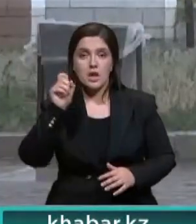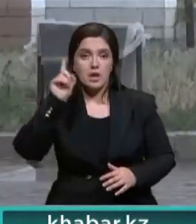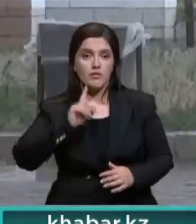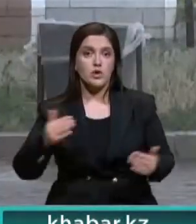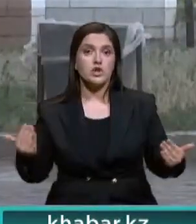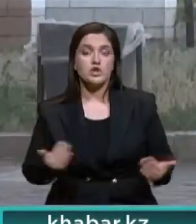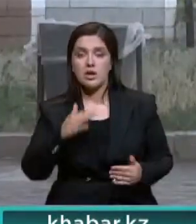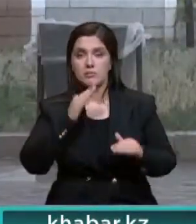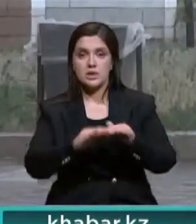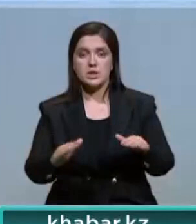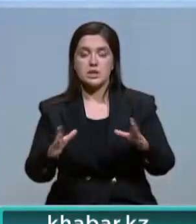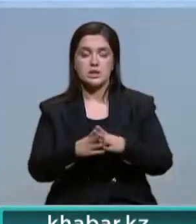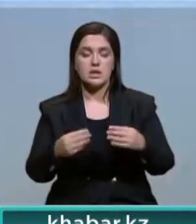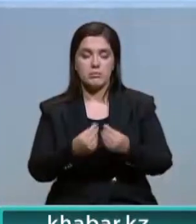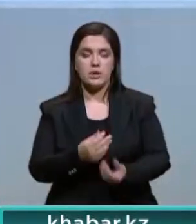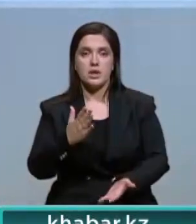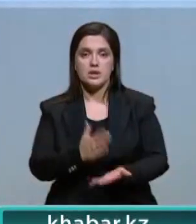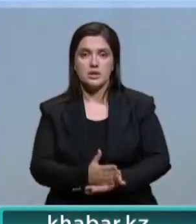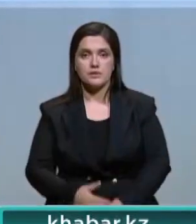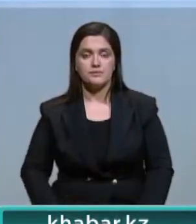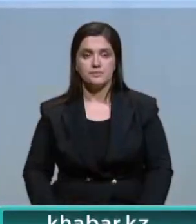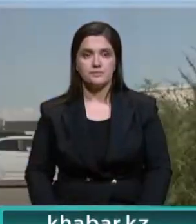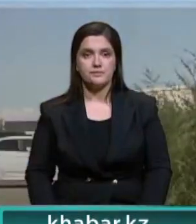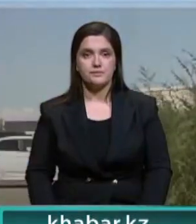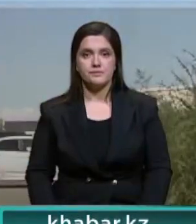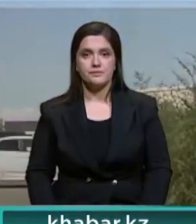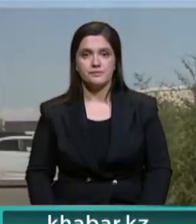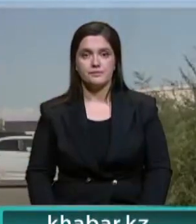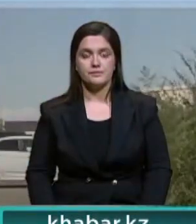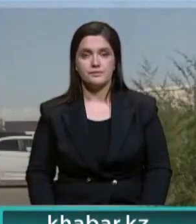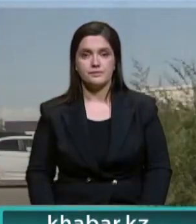многодетных семей все-таки есть. Сабина Рахимбай, Марат Игликов из Павлодарской области. Итоги дня.